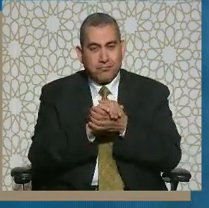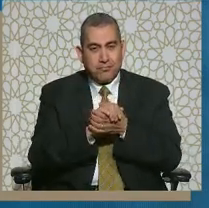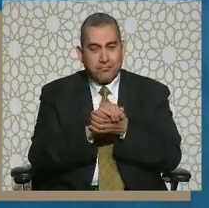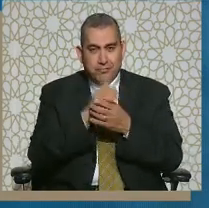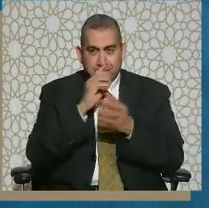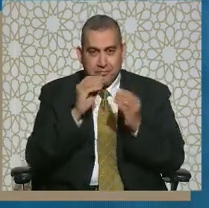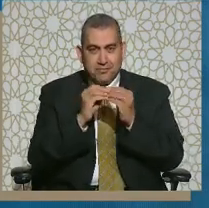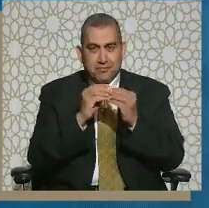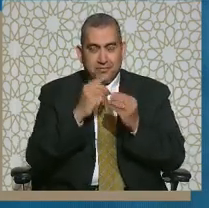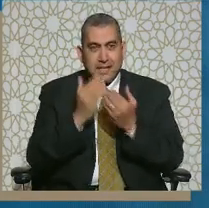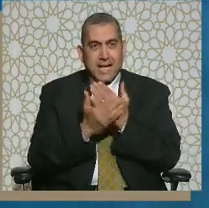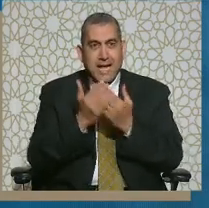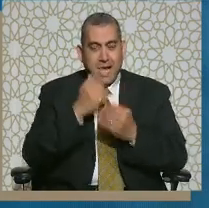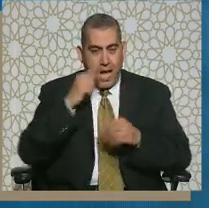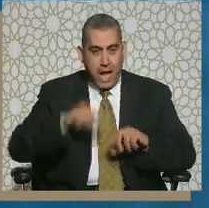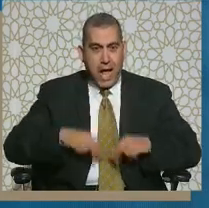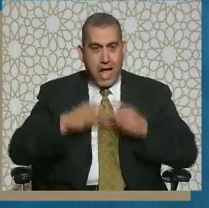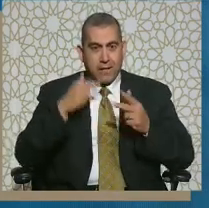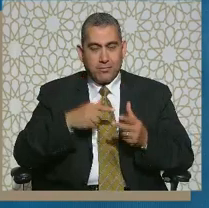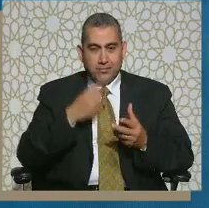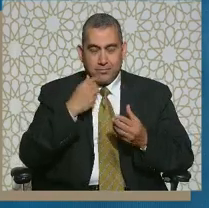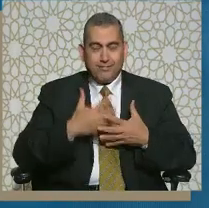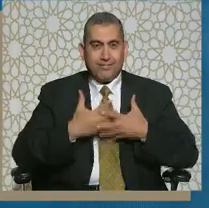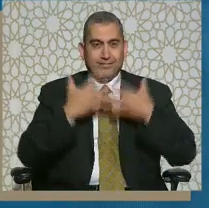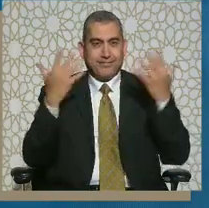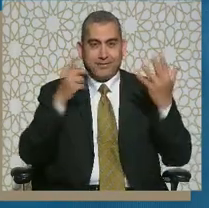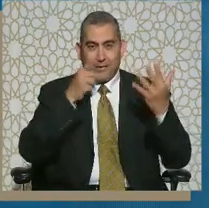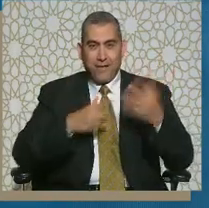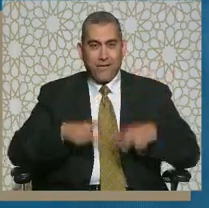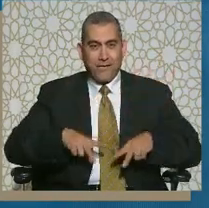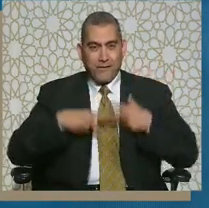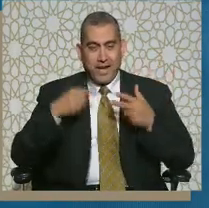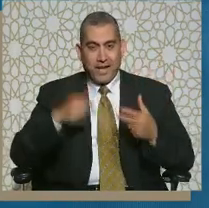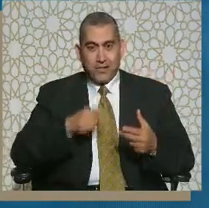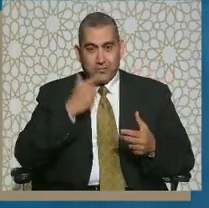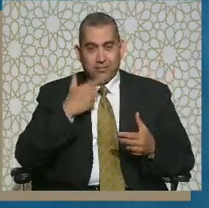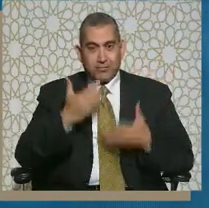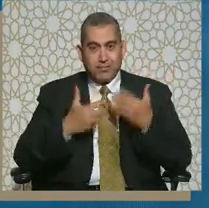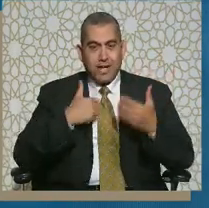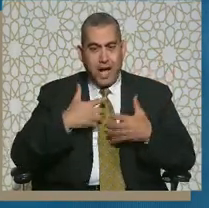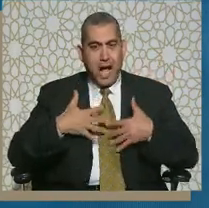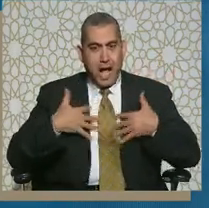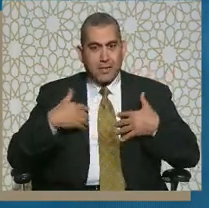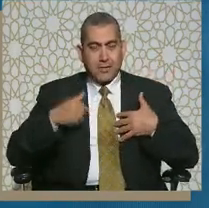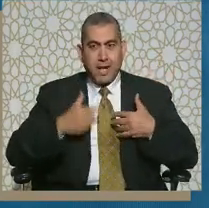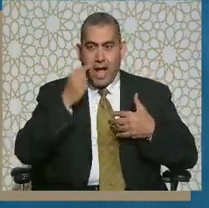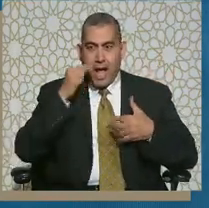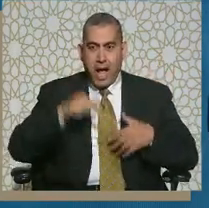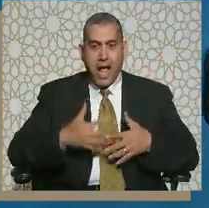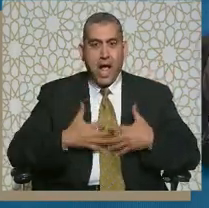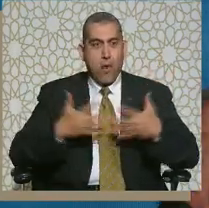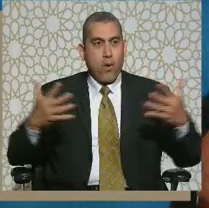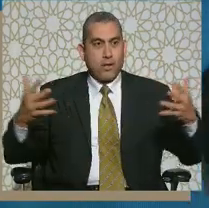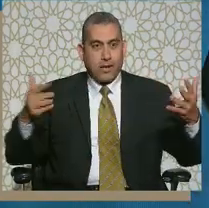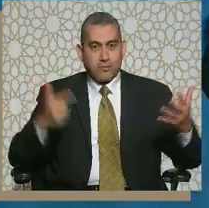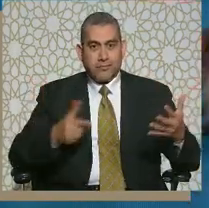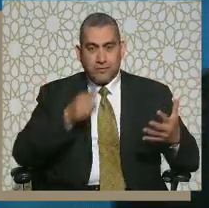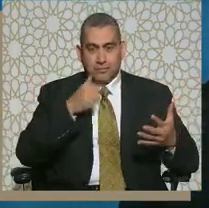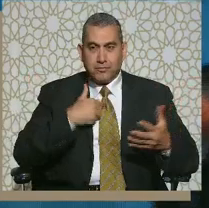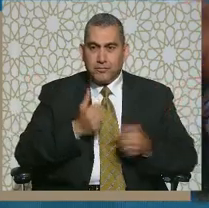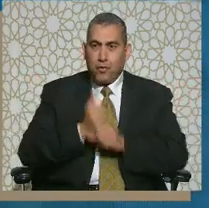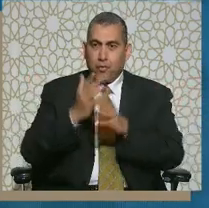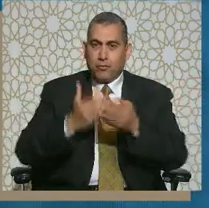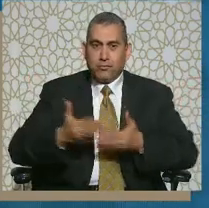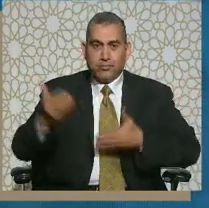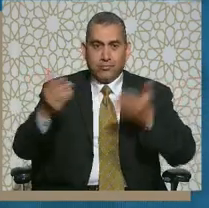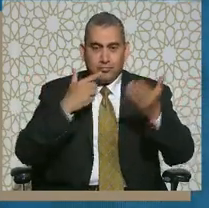تتجدد حياته بيخليه في وهج بيخليه في فرح بيخليه حاسس ان الحياه واسعه يخليه ان هو يحس انه منطلق يستطيع ان